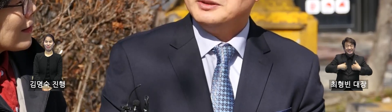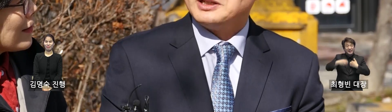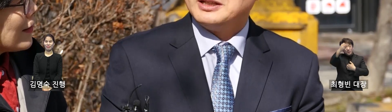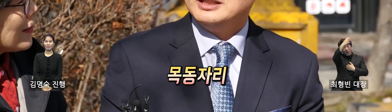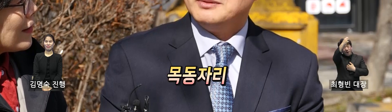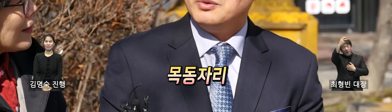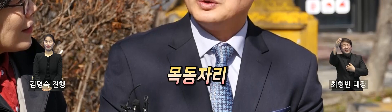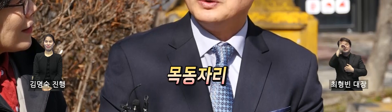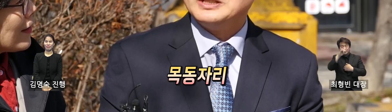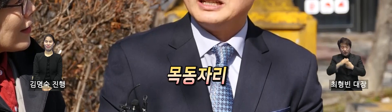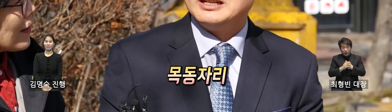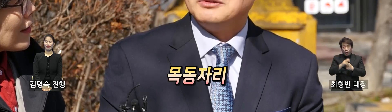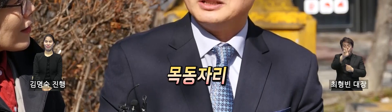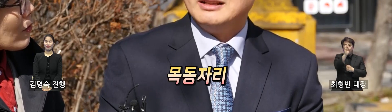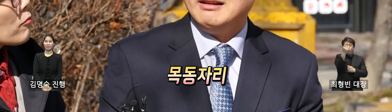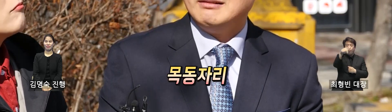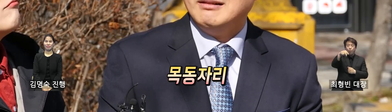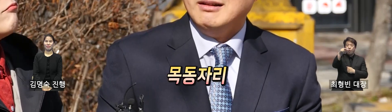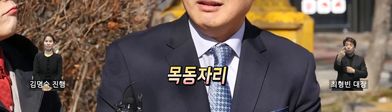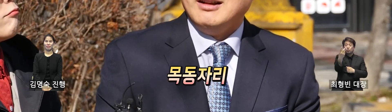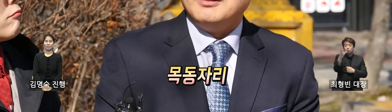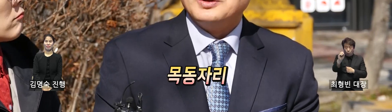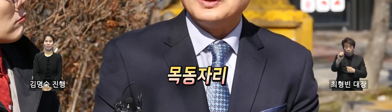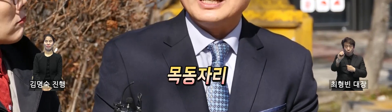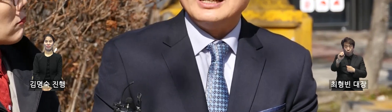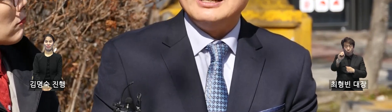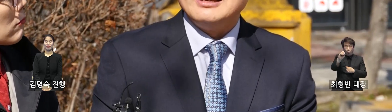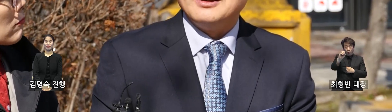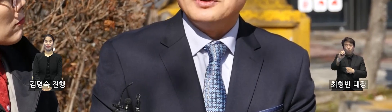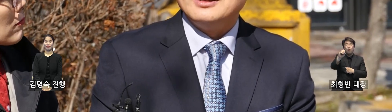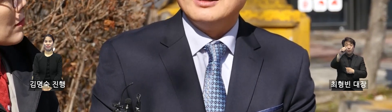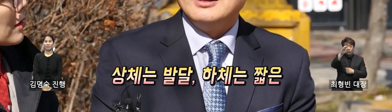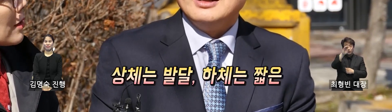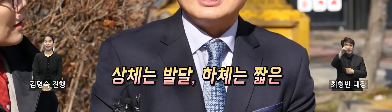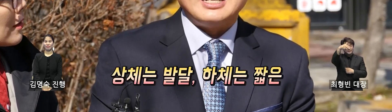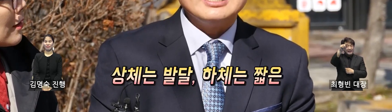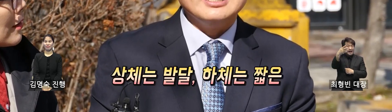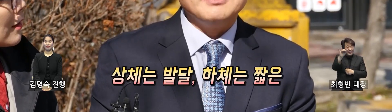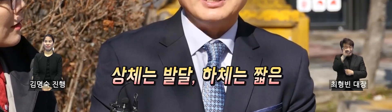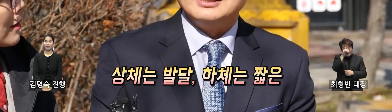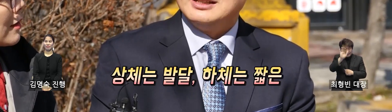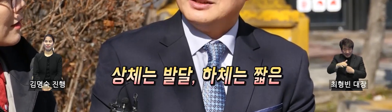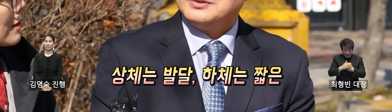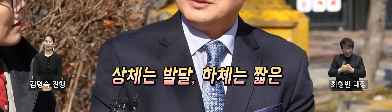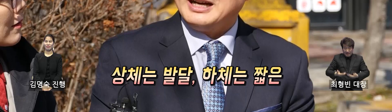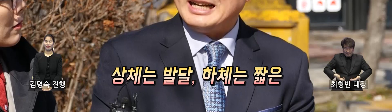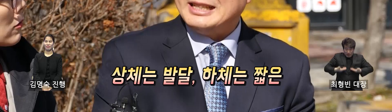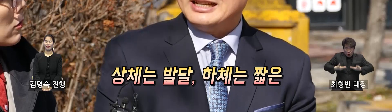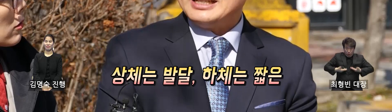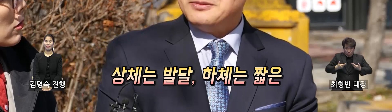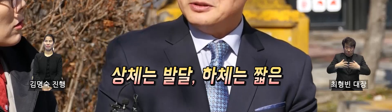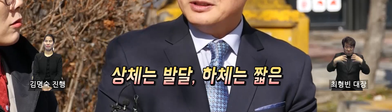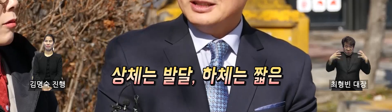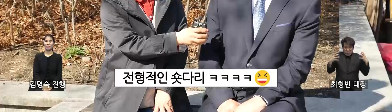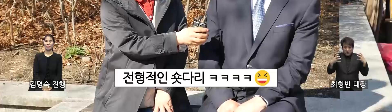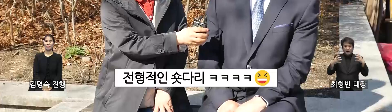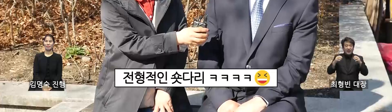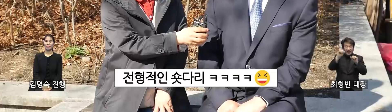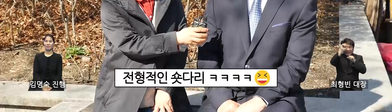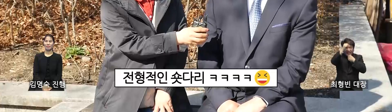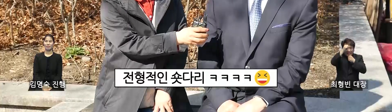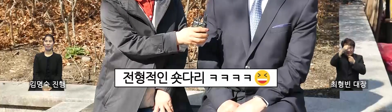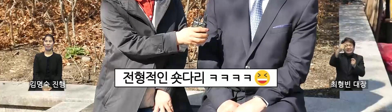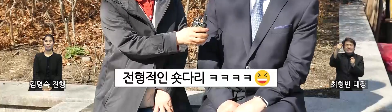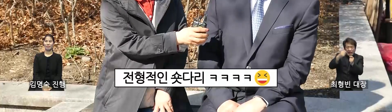우리가족 흔히 말하는 데 보통 자리 라고 하는데요 목동 자리를 얘기하면 은 상체는 발달되고 하체는 짧은